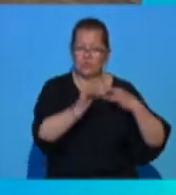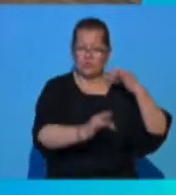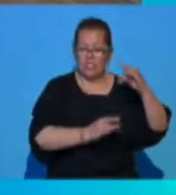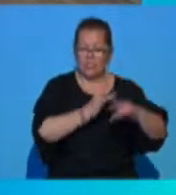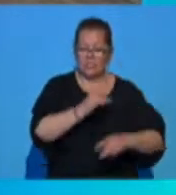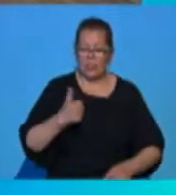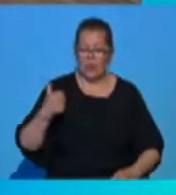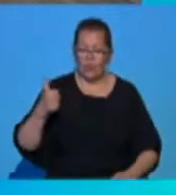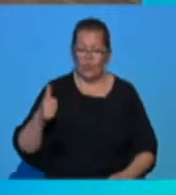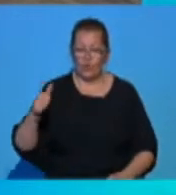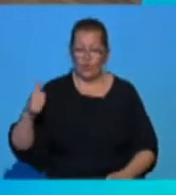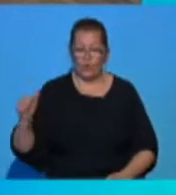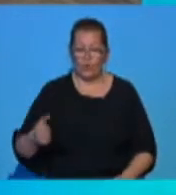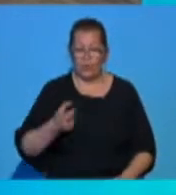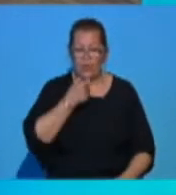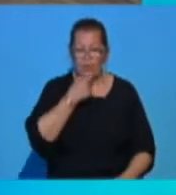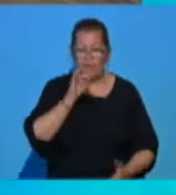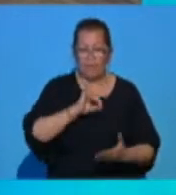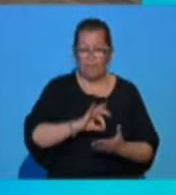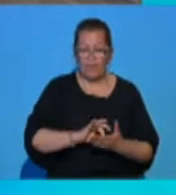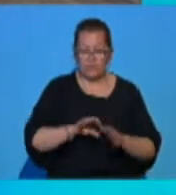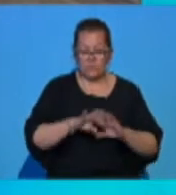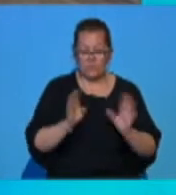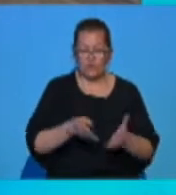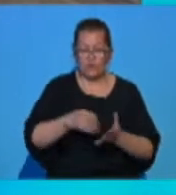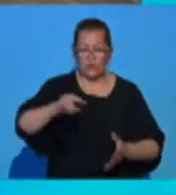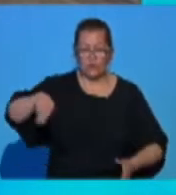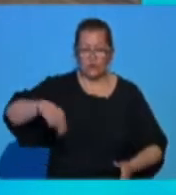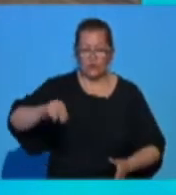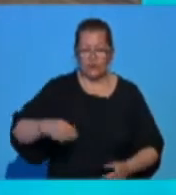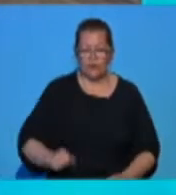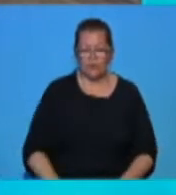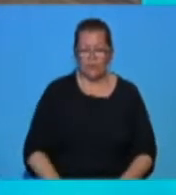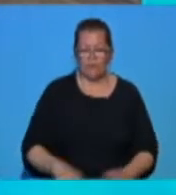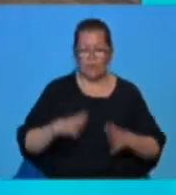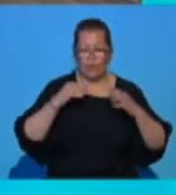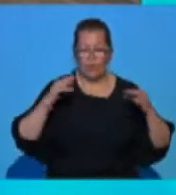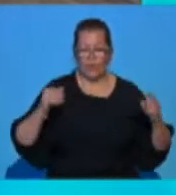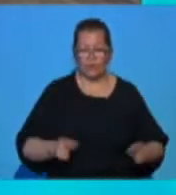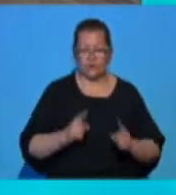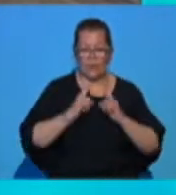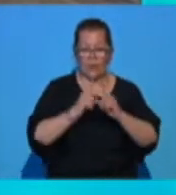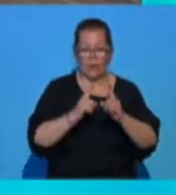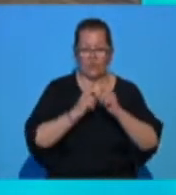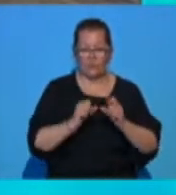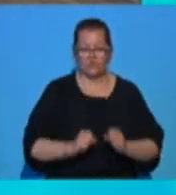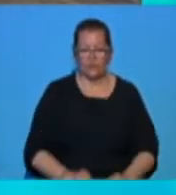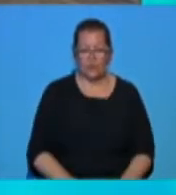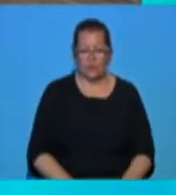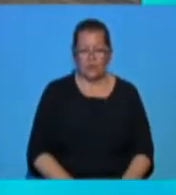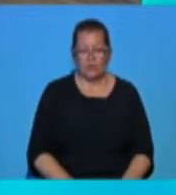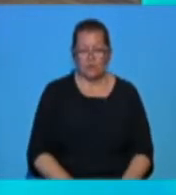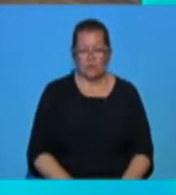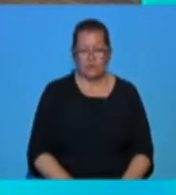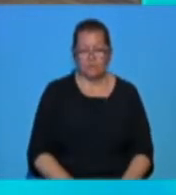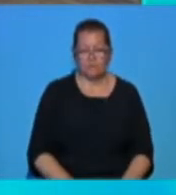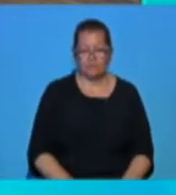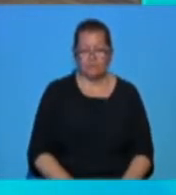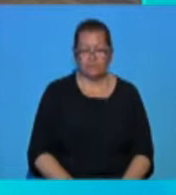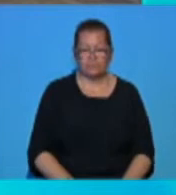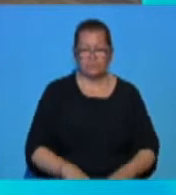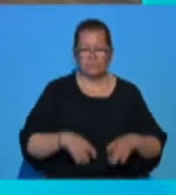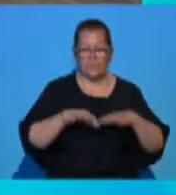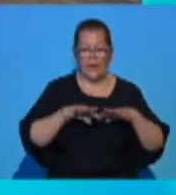de 111 ani, are în prezent elevi din tot județul care beneficiază de o gamă diverse de servicii culturale de educație în domeniul